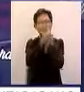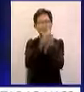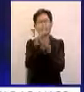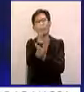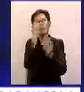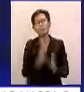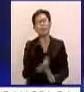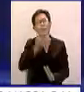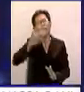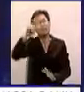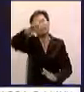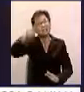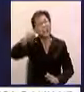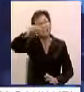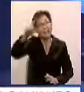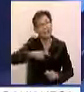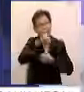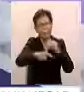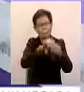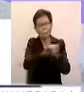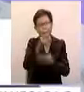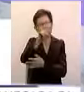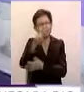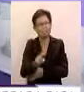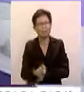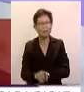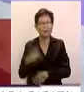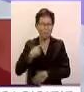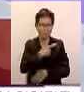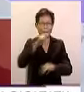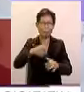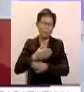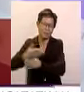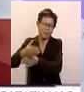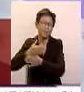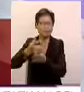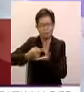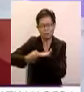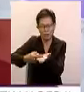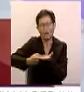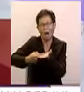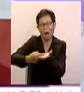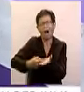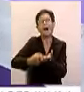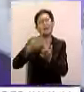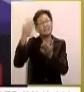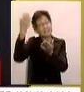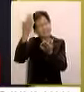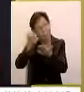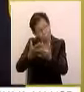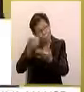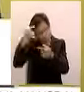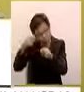ini bertanyakan berkenaan perkara ini. Kita boleh bincang, boleh nego. Nego sampai jadi, bak kata penjual